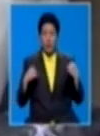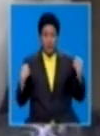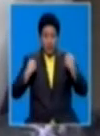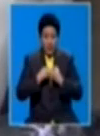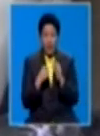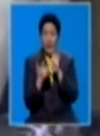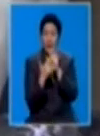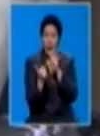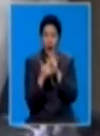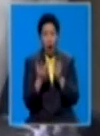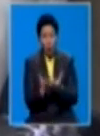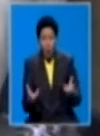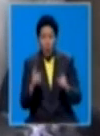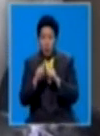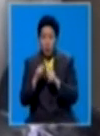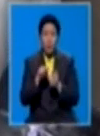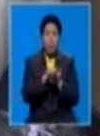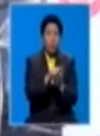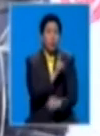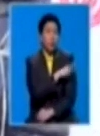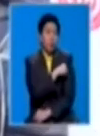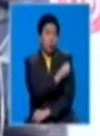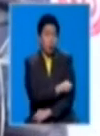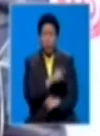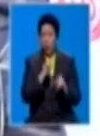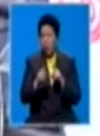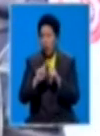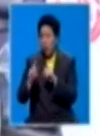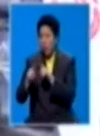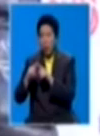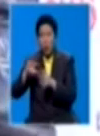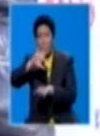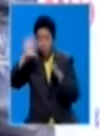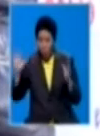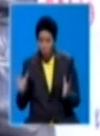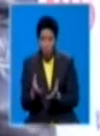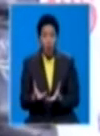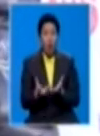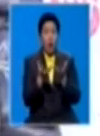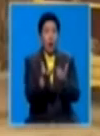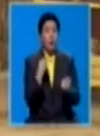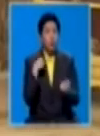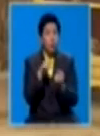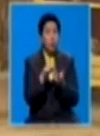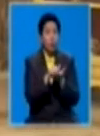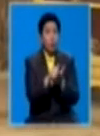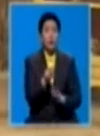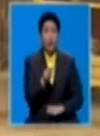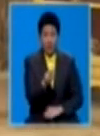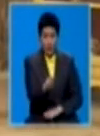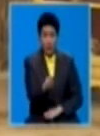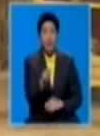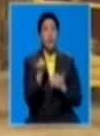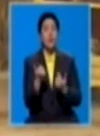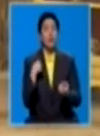ารักษาโรคนะครับการบริการสาธารณสุขป้องกันโรคติดต่อรวมไปถึงการอำนวยความสะดวกด้านต่างๆด้วยนะครับ